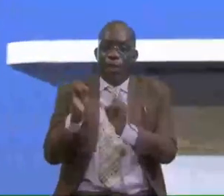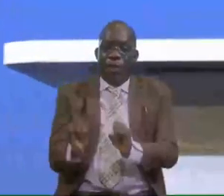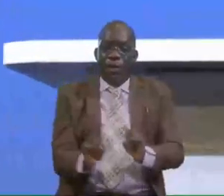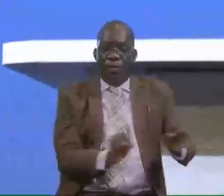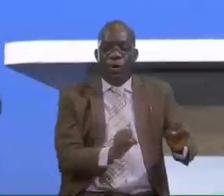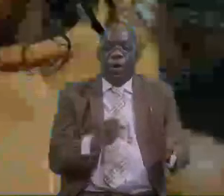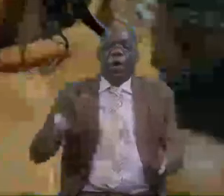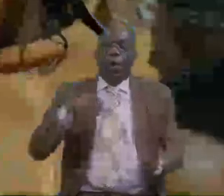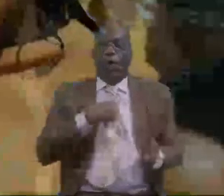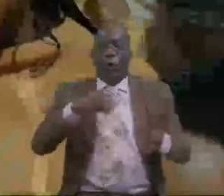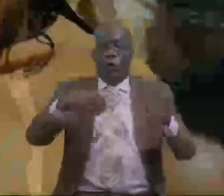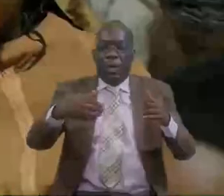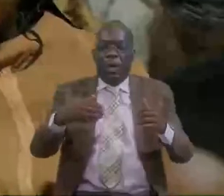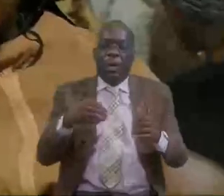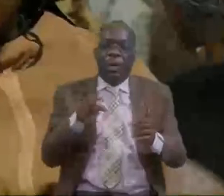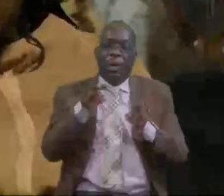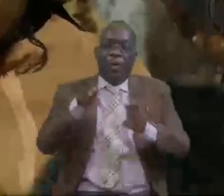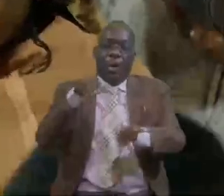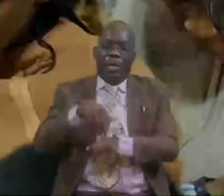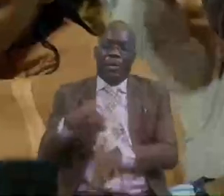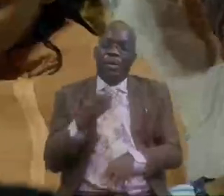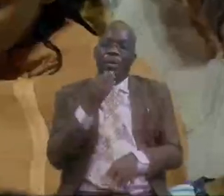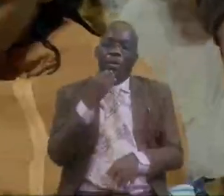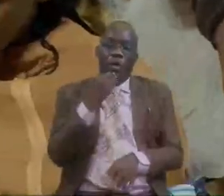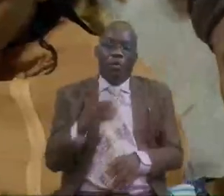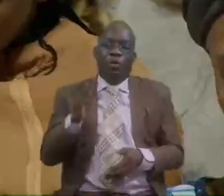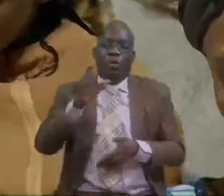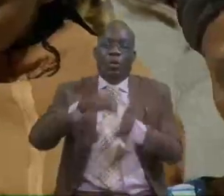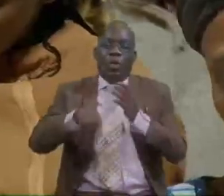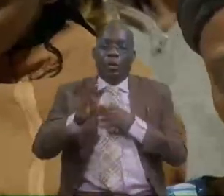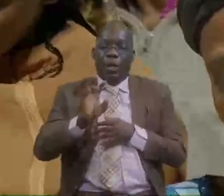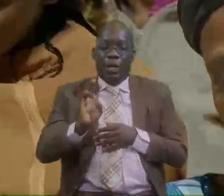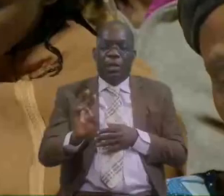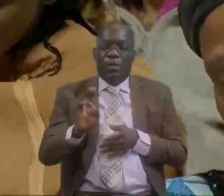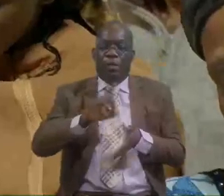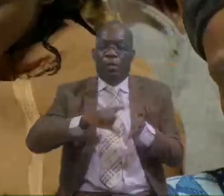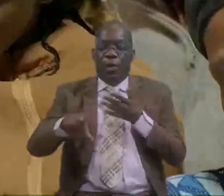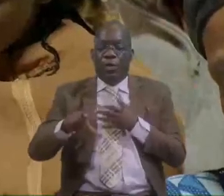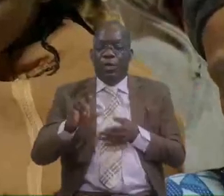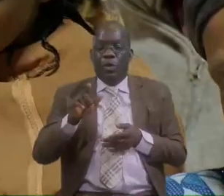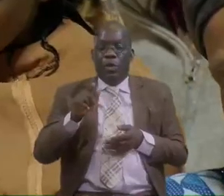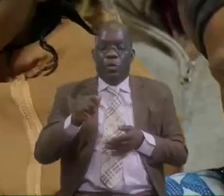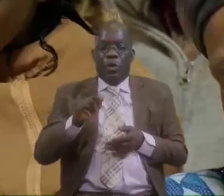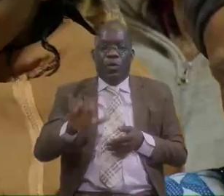individu. Voyons Hébreux chapitre 7. Je vous lis à part du verset